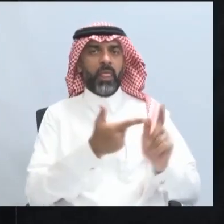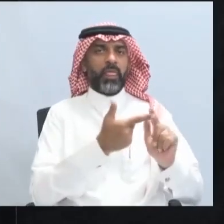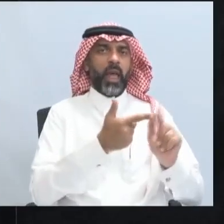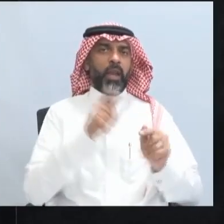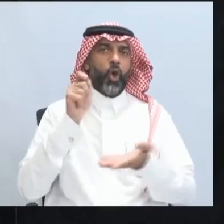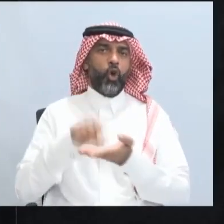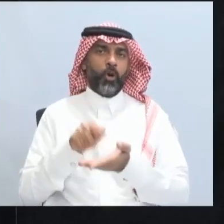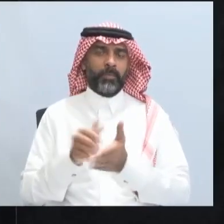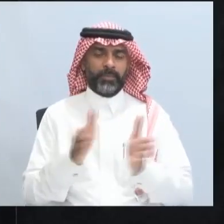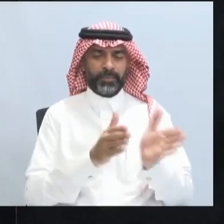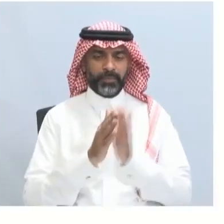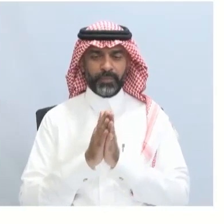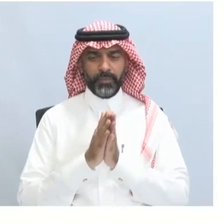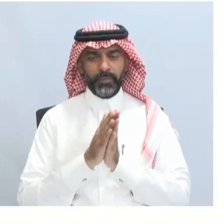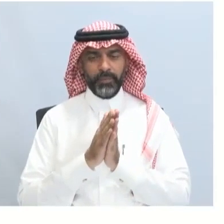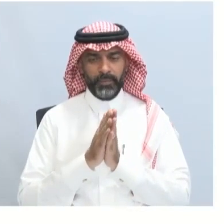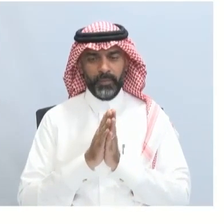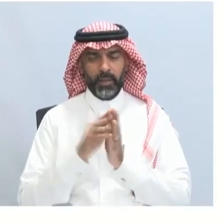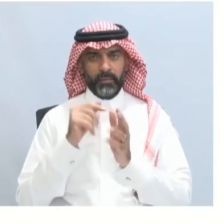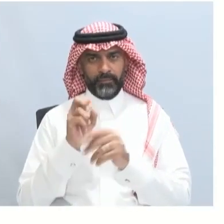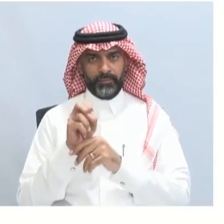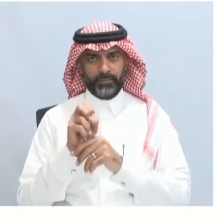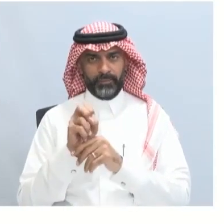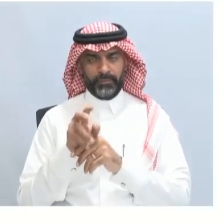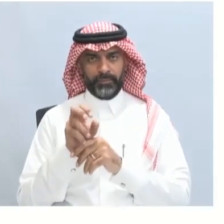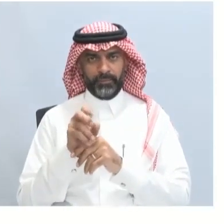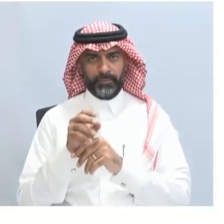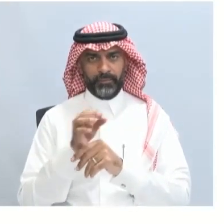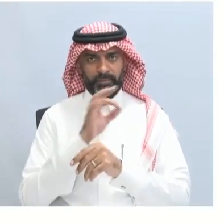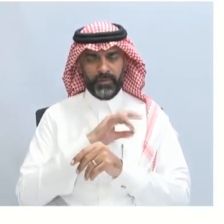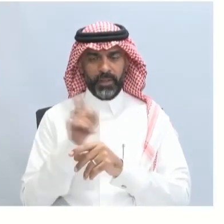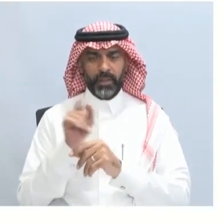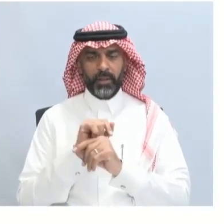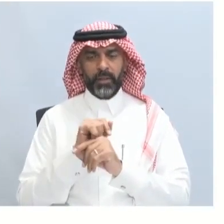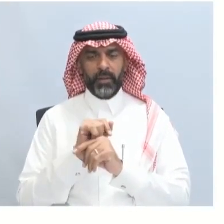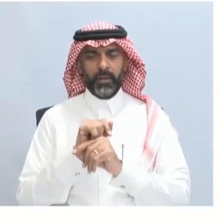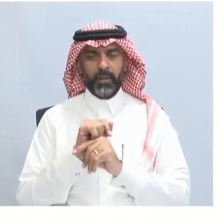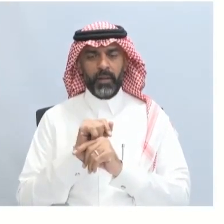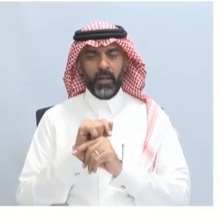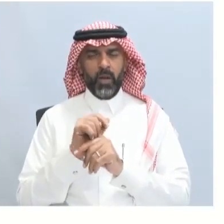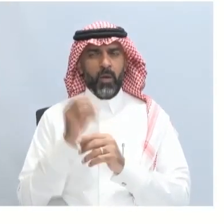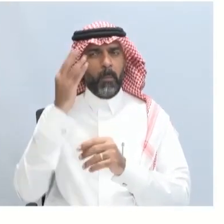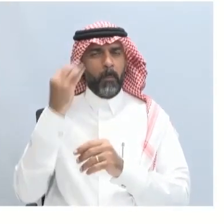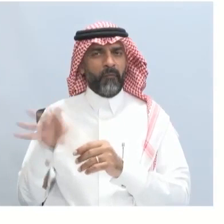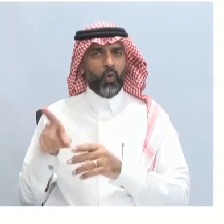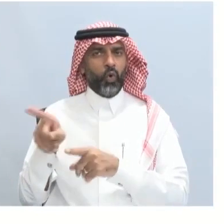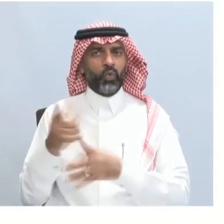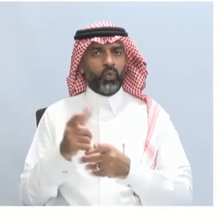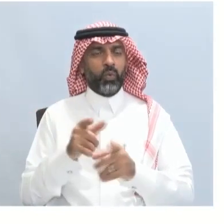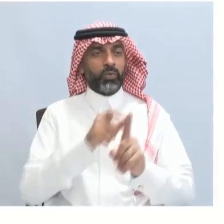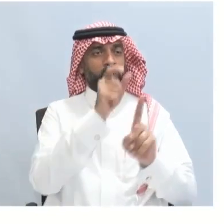بينهما اثراء حقوقي معلومه اثرائيه المفقود هو الشخص الذي غاب عن موطنه وانقطعت